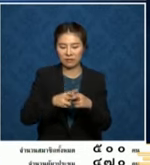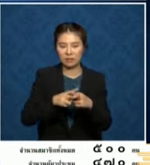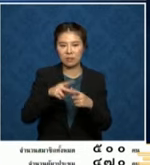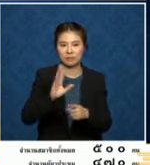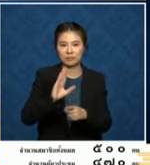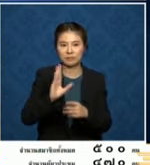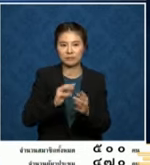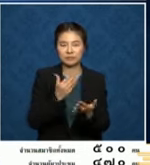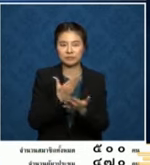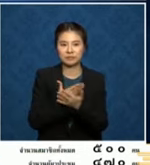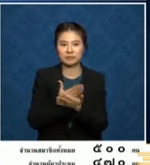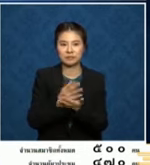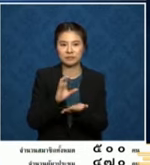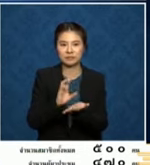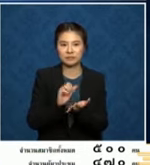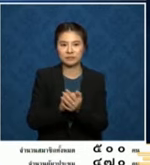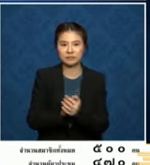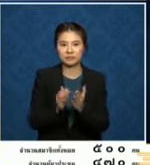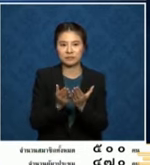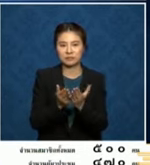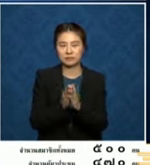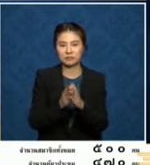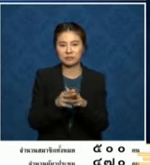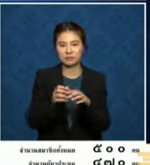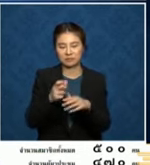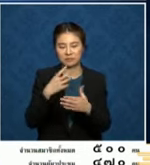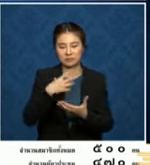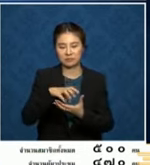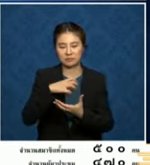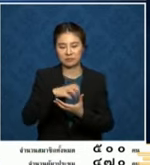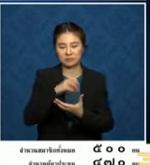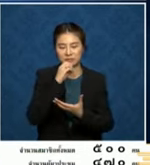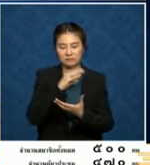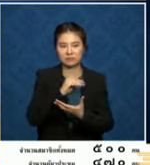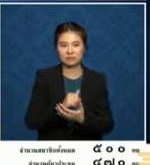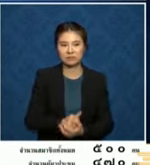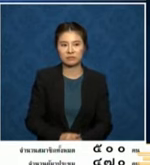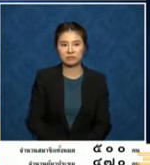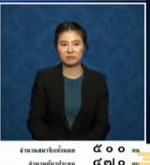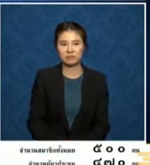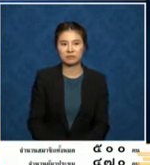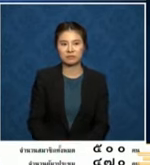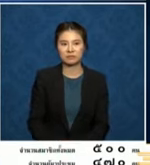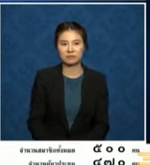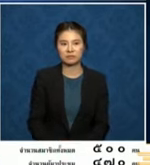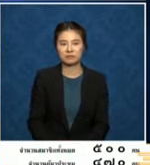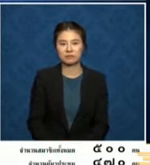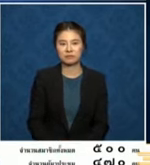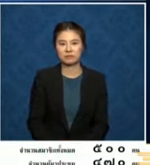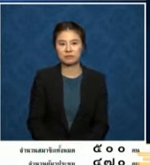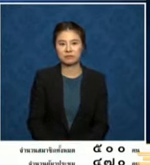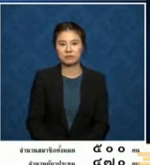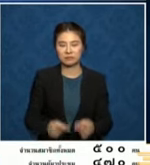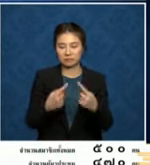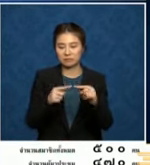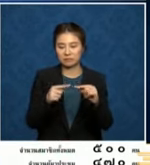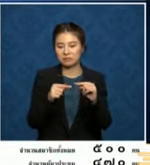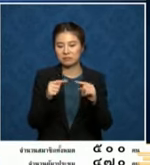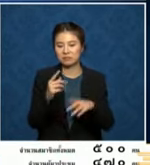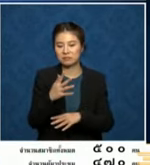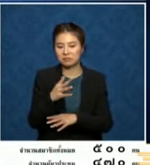ในงบขาวคาดแดงก็ต้องปรากฏ แต่2รายการนี้ไม่ปรากฏ